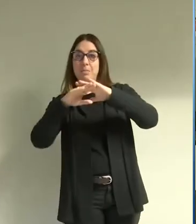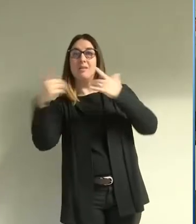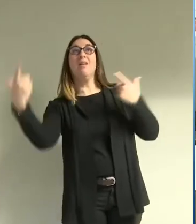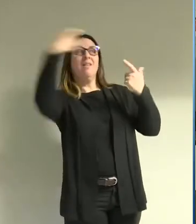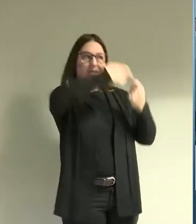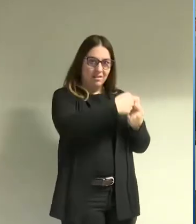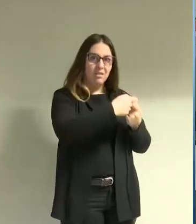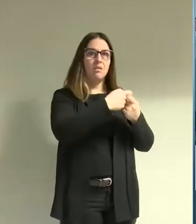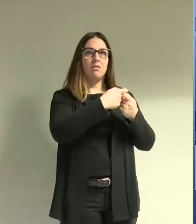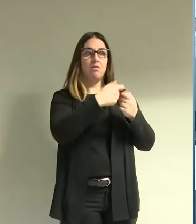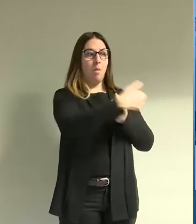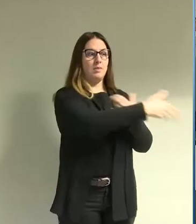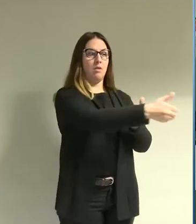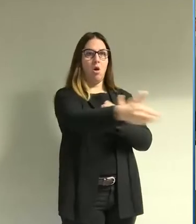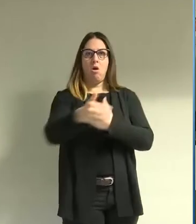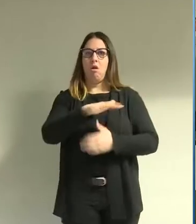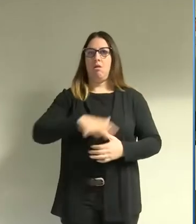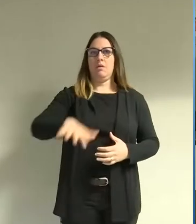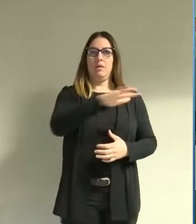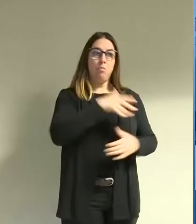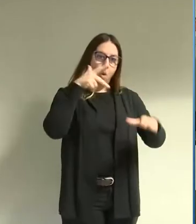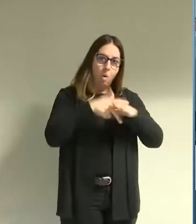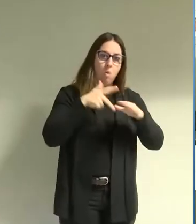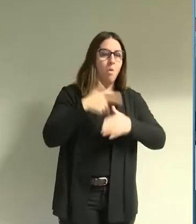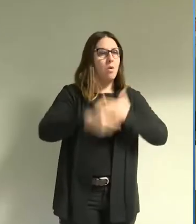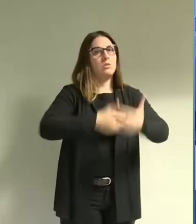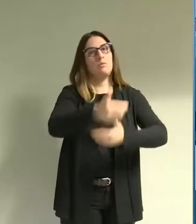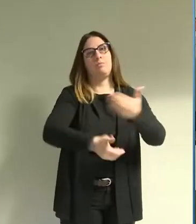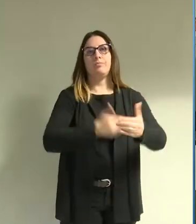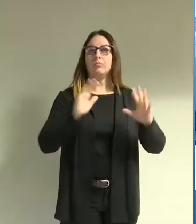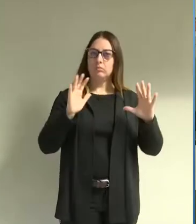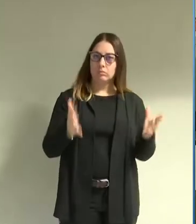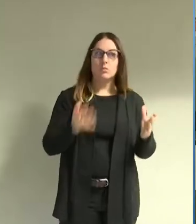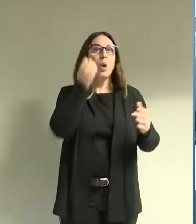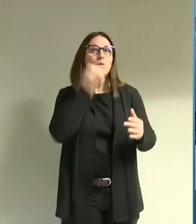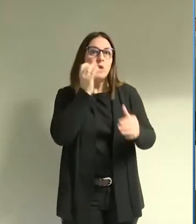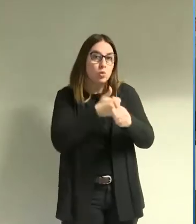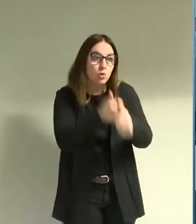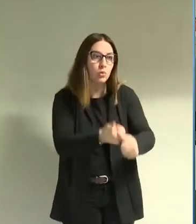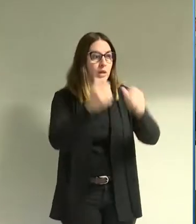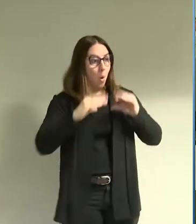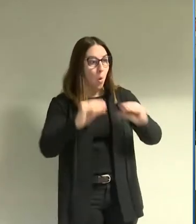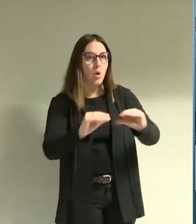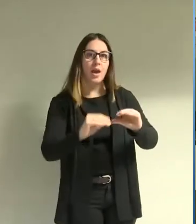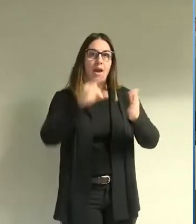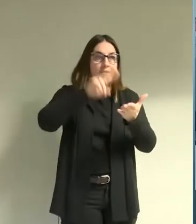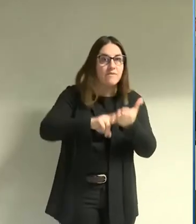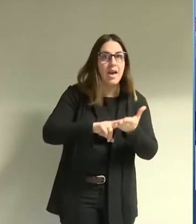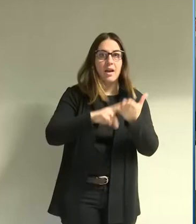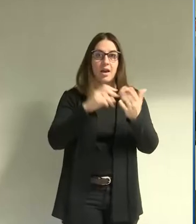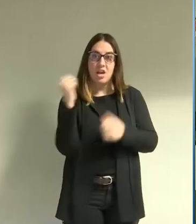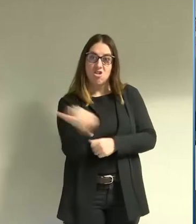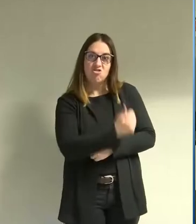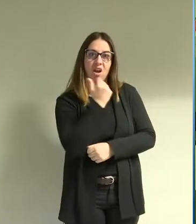des secteurs de la ville pour pouvoir commencer à appréhender ces notions à partir du quotidien à partir du réel et à ben surtout à partir du ressenti